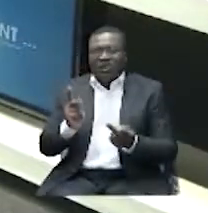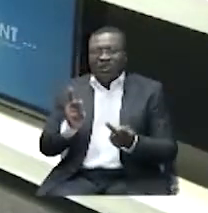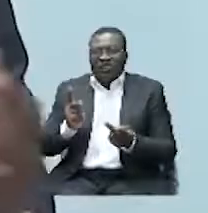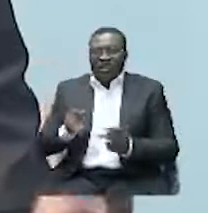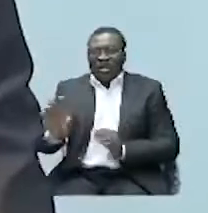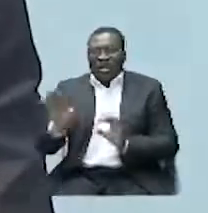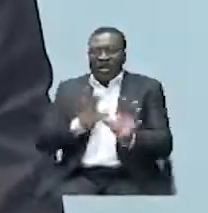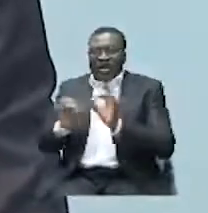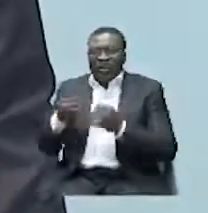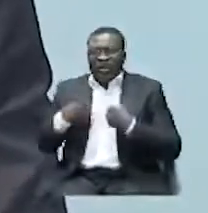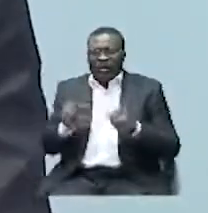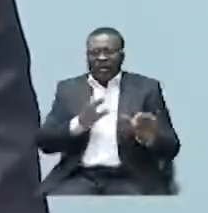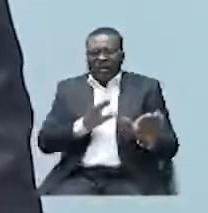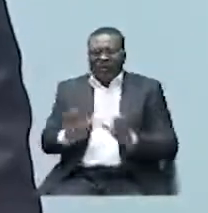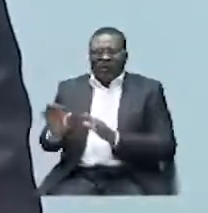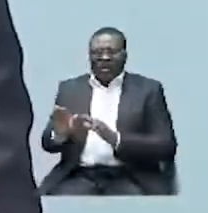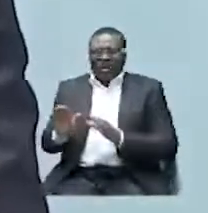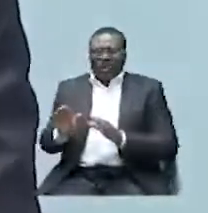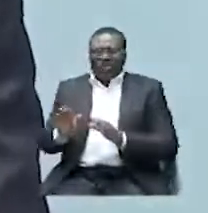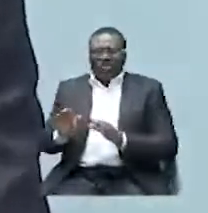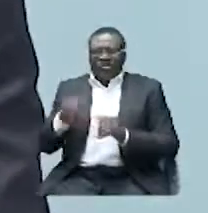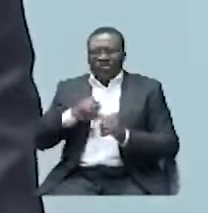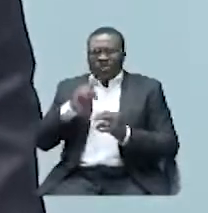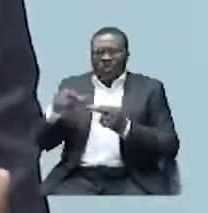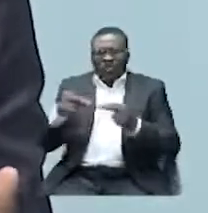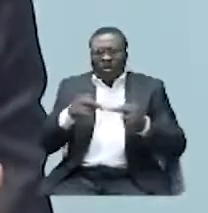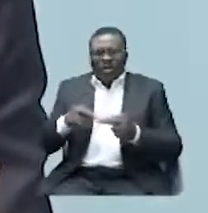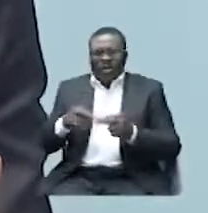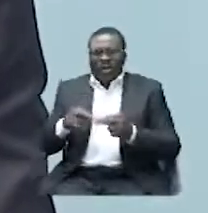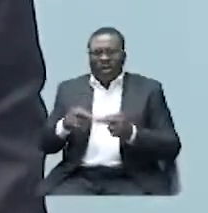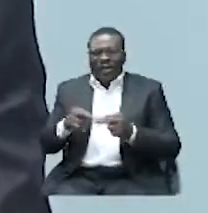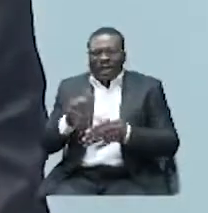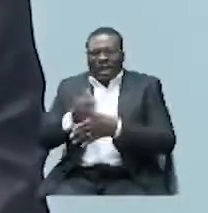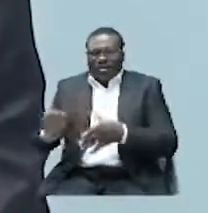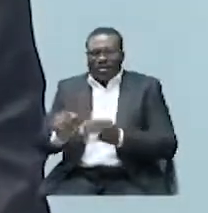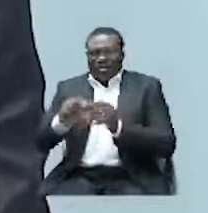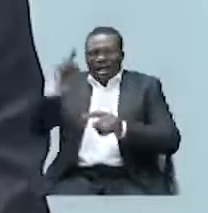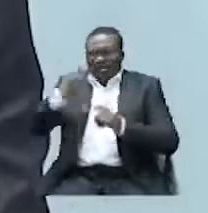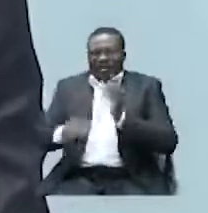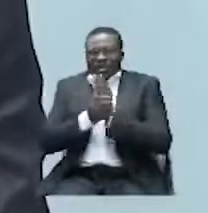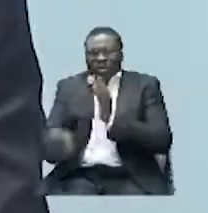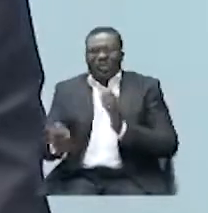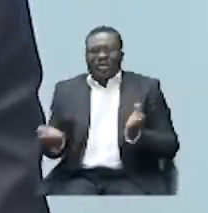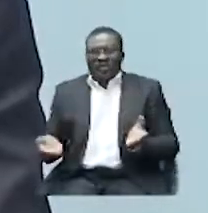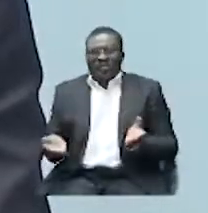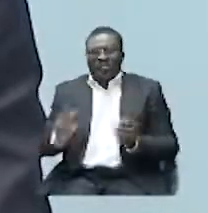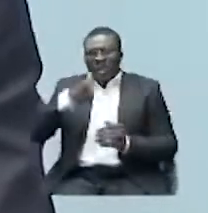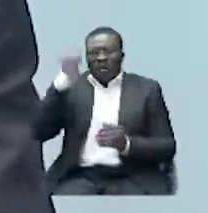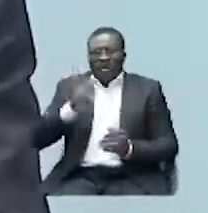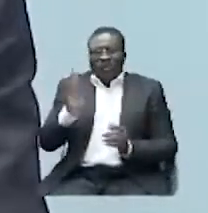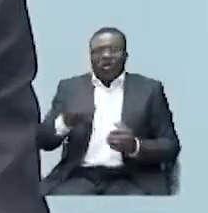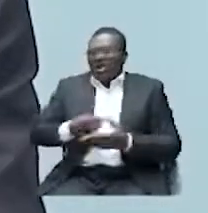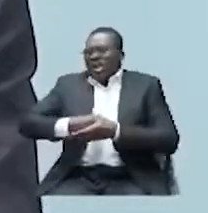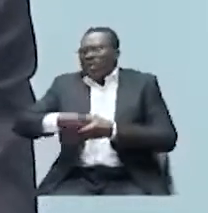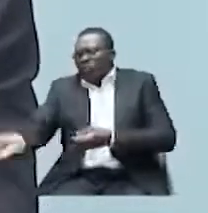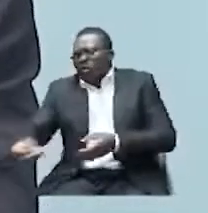Les choix que nous avons eu à opérer, comme Maria Gleta, sont liés exclusivement à l'incompétence. Parce que le Bénin a quand même investi